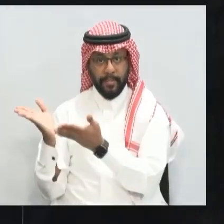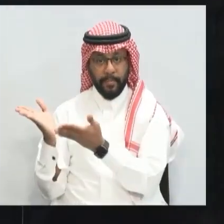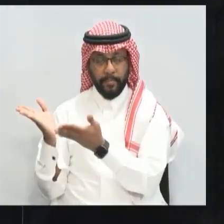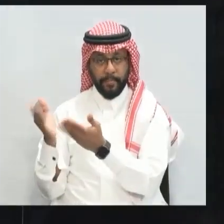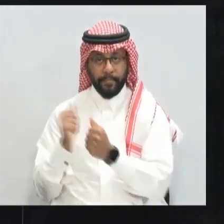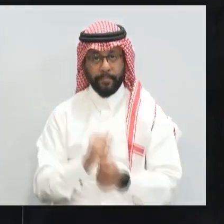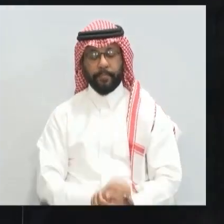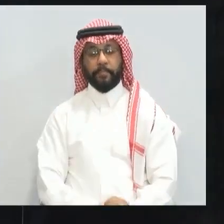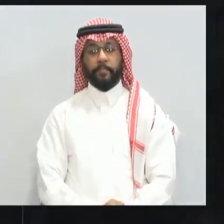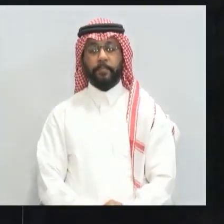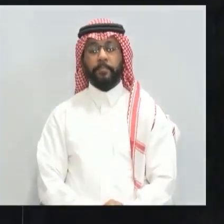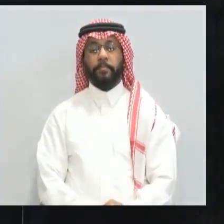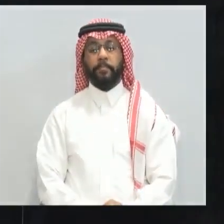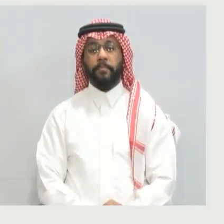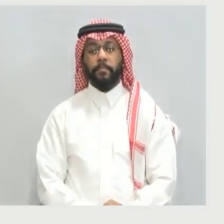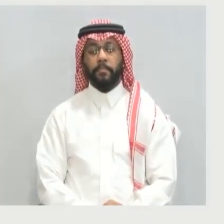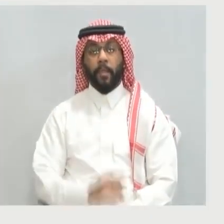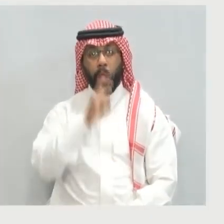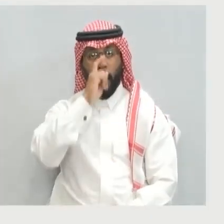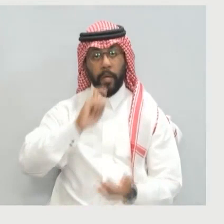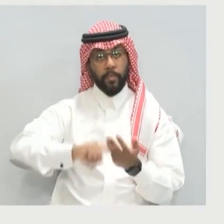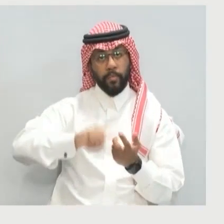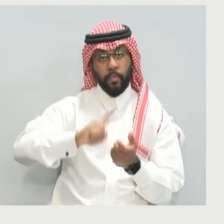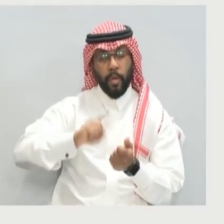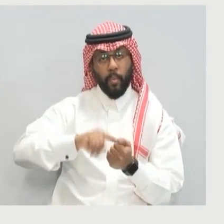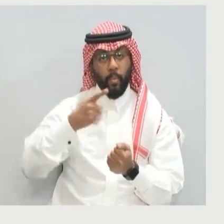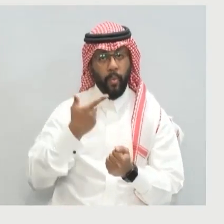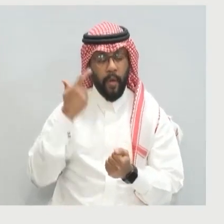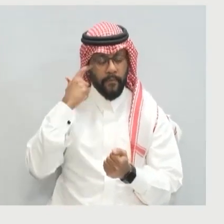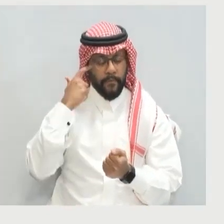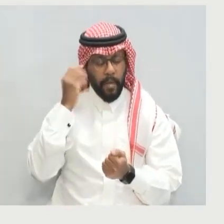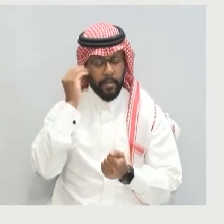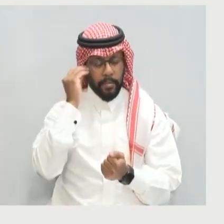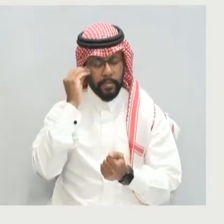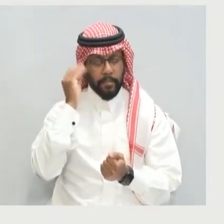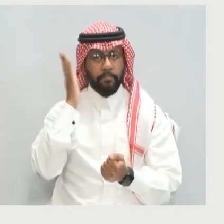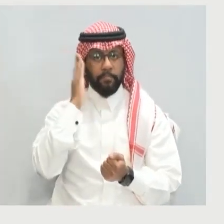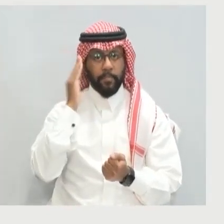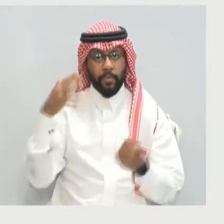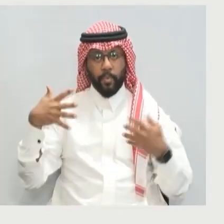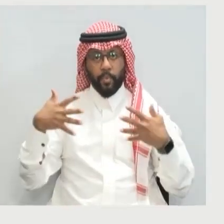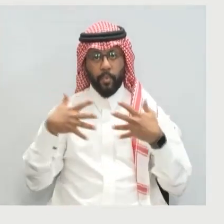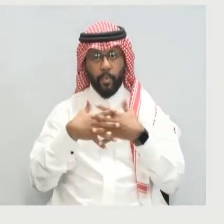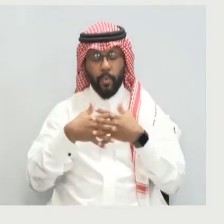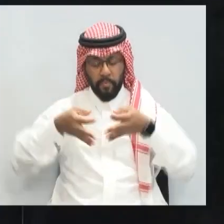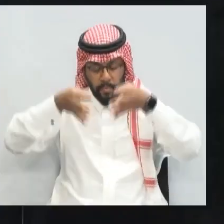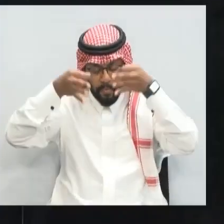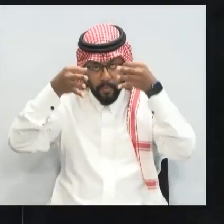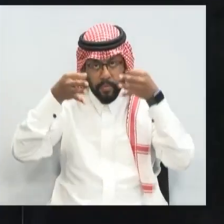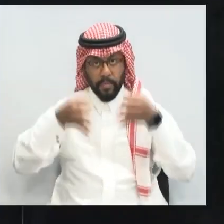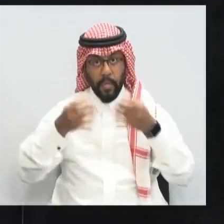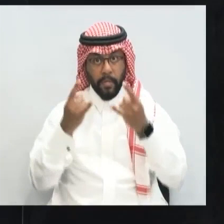واي نوع من التفاعلات هذه هي الفروض لكن ما هي الشروط ما هي الشروط حتى يصبح التصادم فعال او